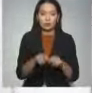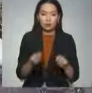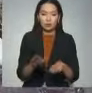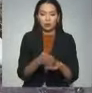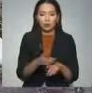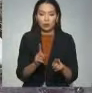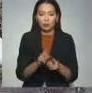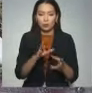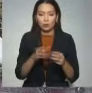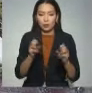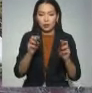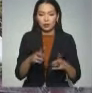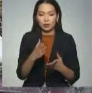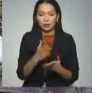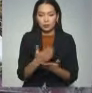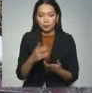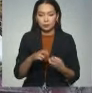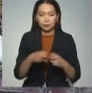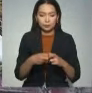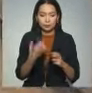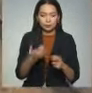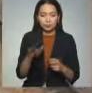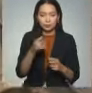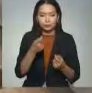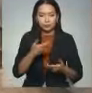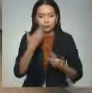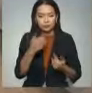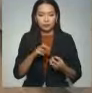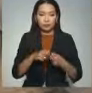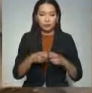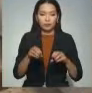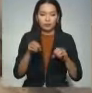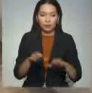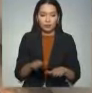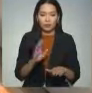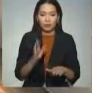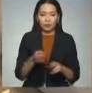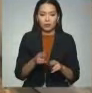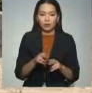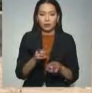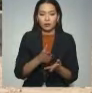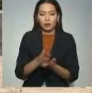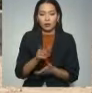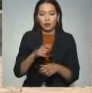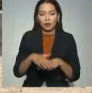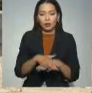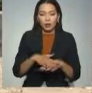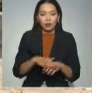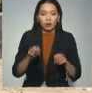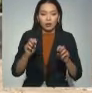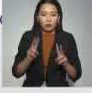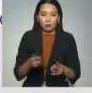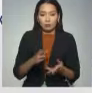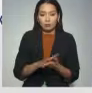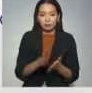тарифтер белгіленген. Бұл қордаланған мәселенің оңтайлы шешілуіне оң әсер етпек. Осы бағытта қала тұрғындарымен арнайы келісімшарт